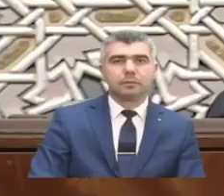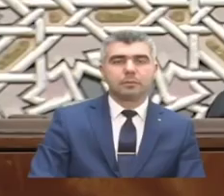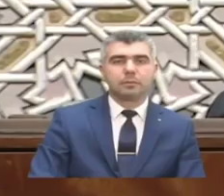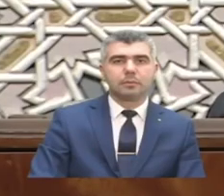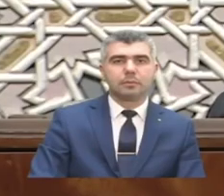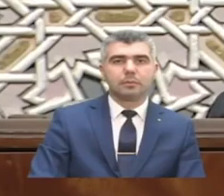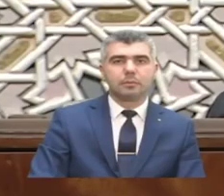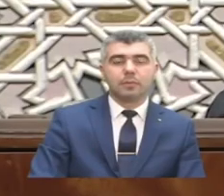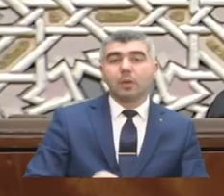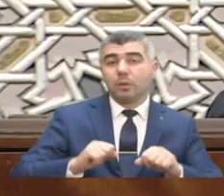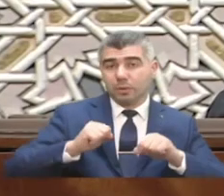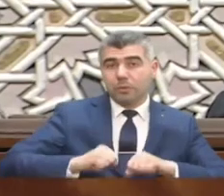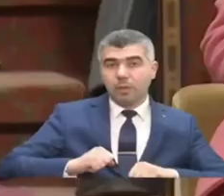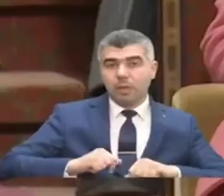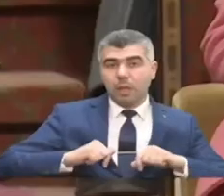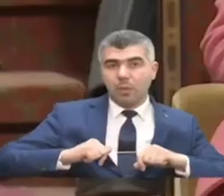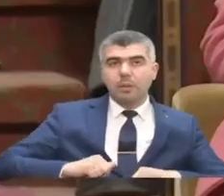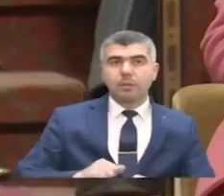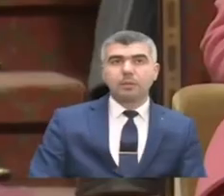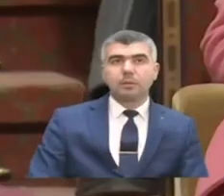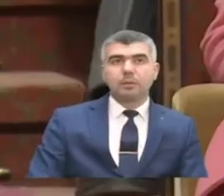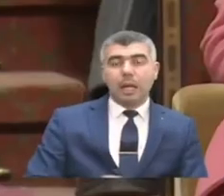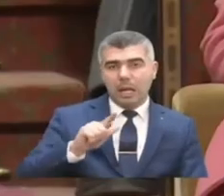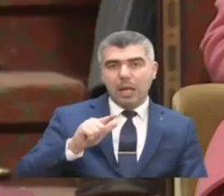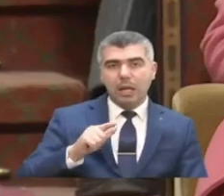بالفعل السيد الوزيره